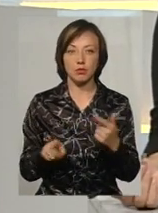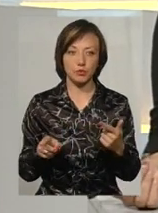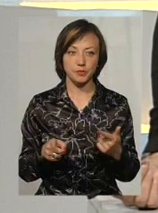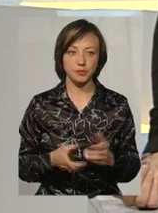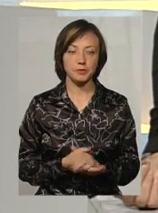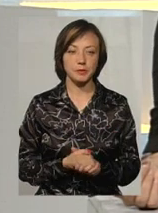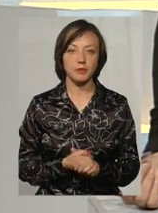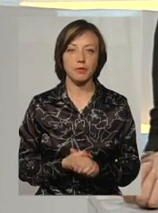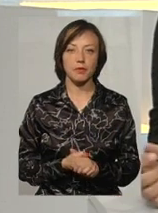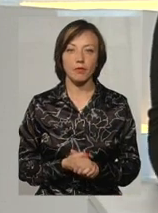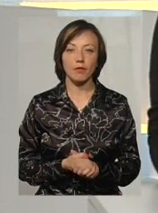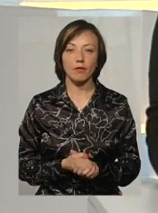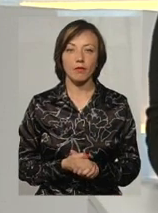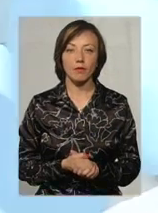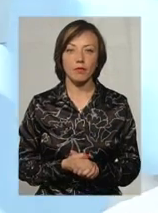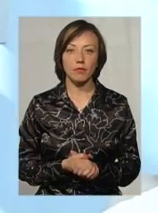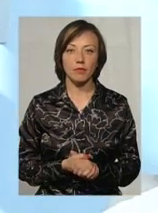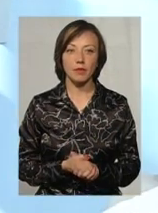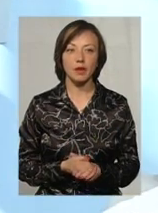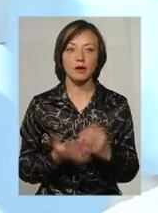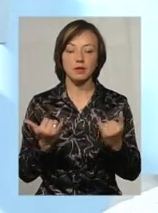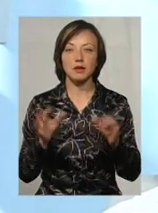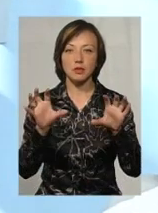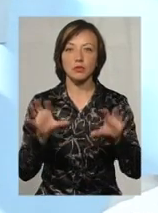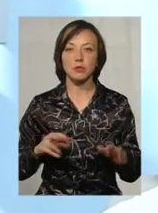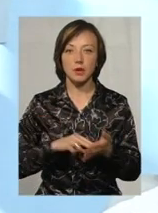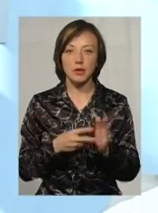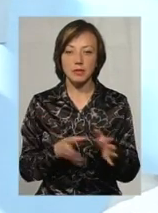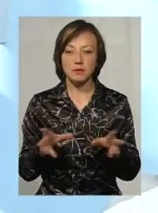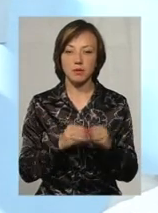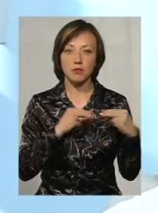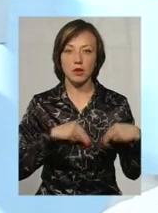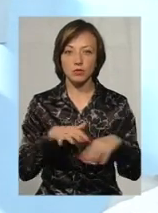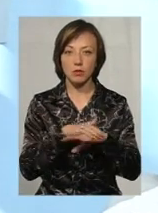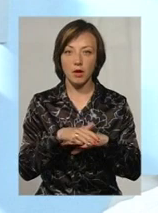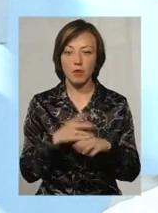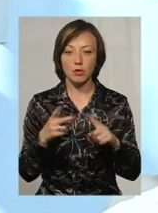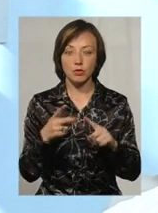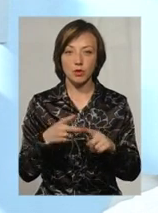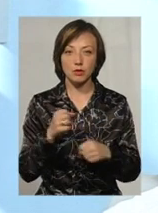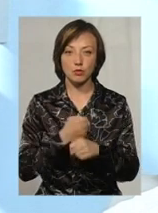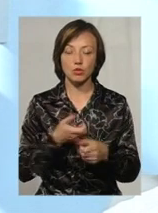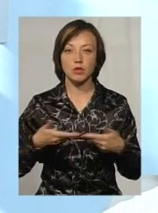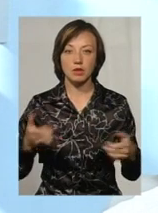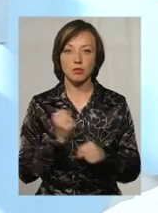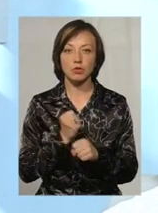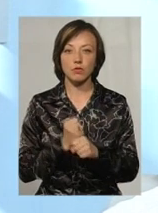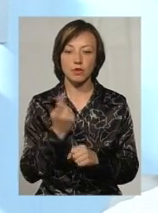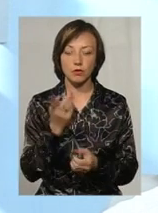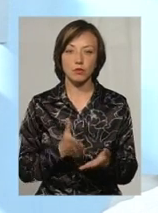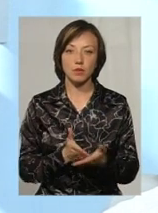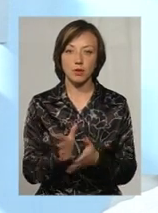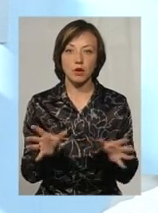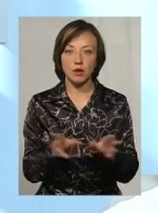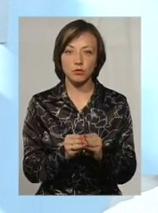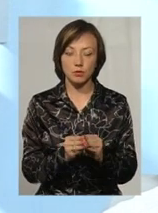так? Так, зараз чинне законодавство, по-перше, передбачає тісну співпрацю з громадськістю, а по-друге, змушує нас працювати в одному напрямку разом,